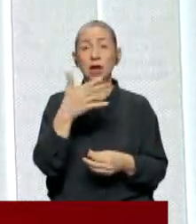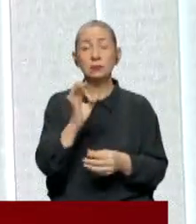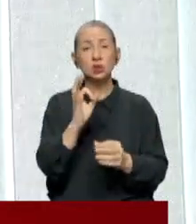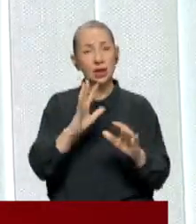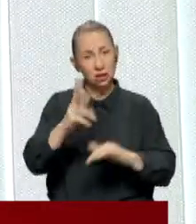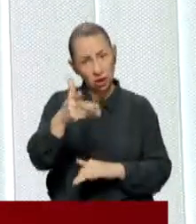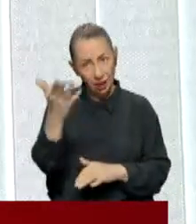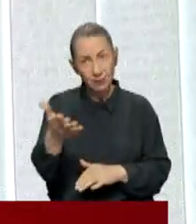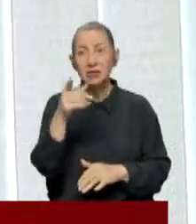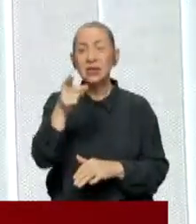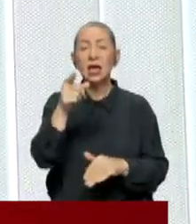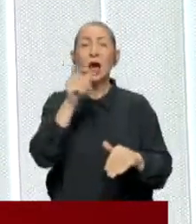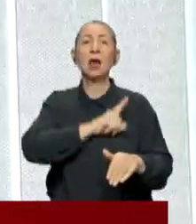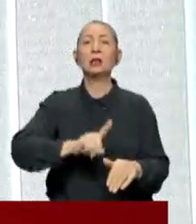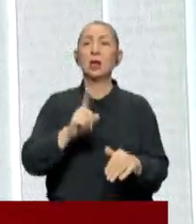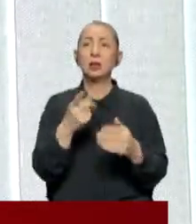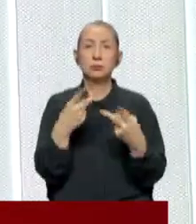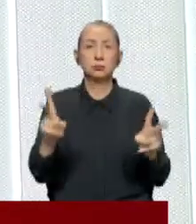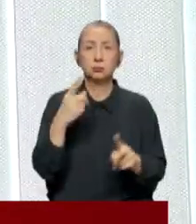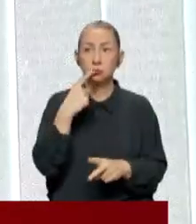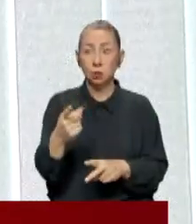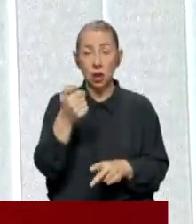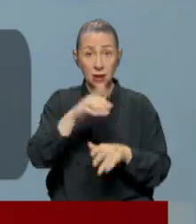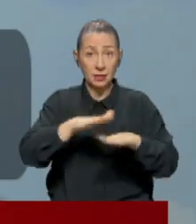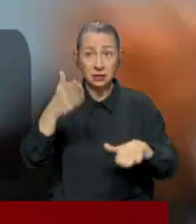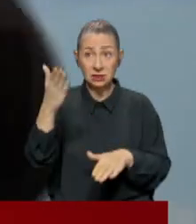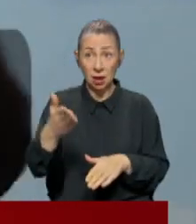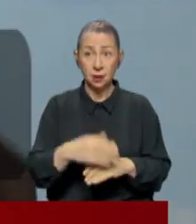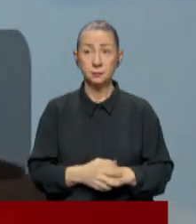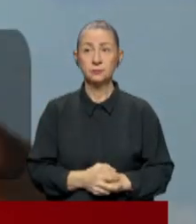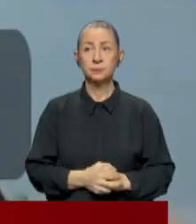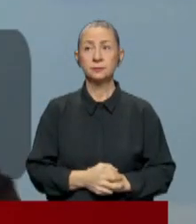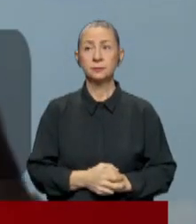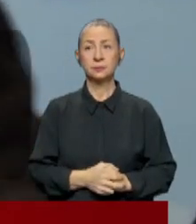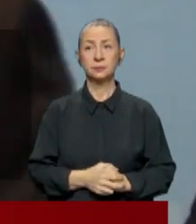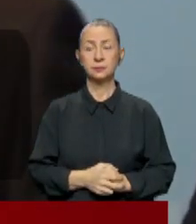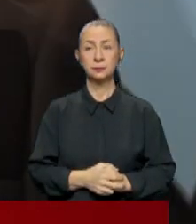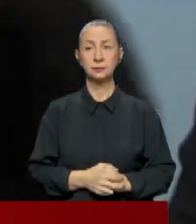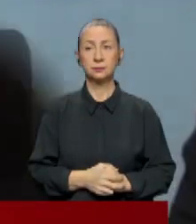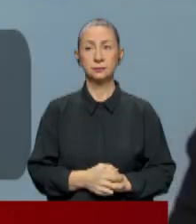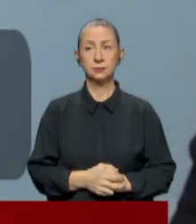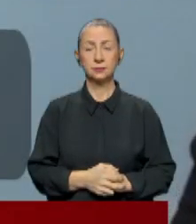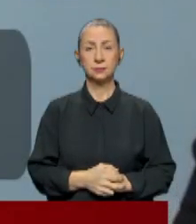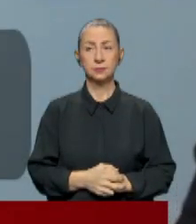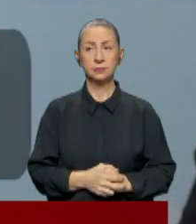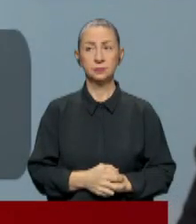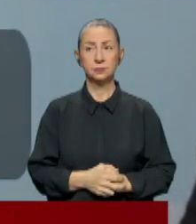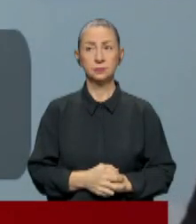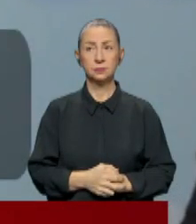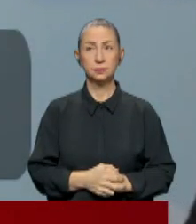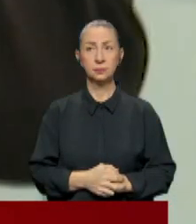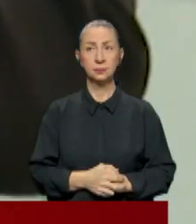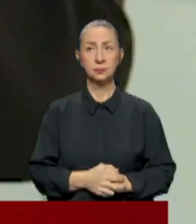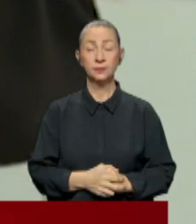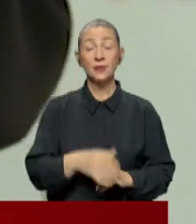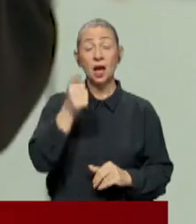360'la geçirelim ve senin de adaylığının önünü açalım diyor altılı masa. Yeni bir mağduriyet üretmeye çalışıyorlar, yeni bir mağduriyet çıkarmaya